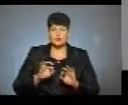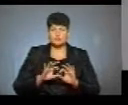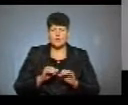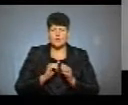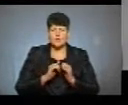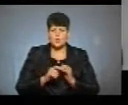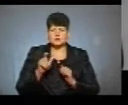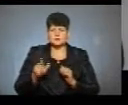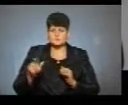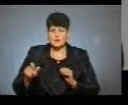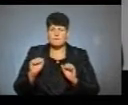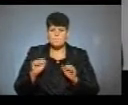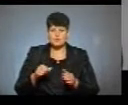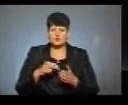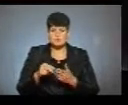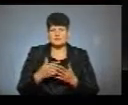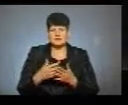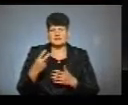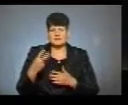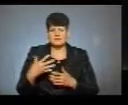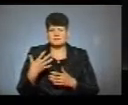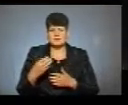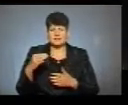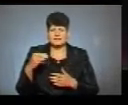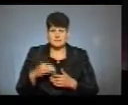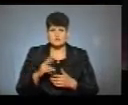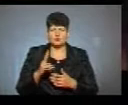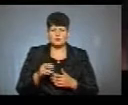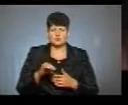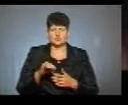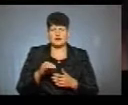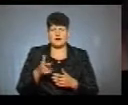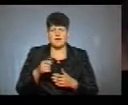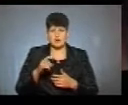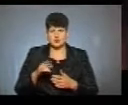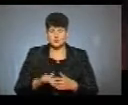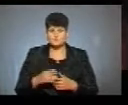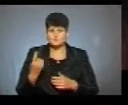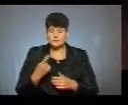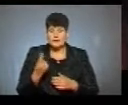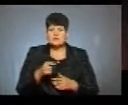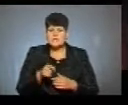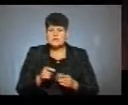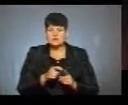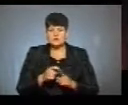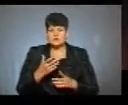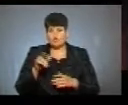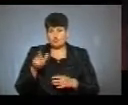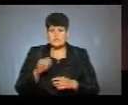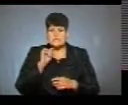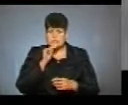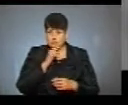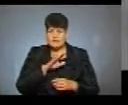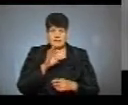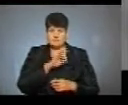кожен споживач може закупити до 25 тисяч метрів кубічних природного газу. За її словами, якщо людина зекономила і